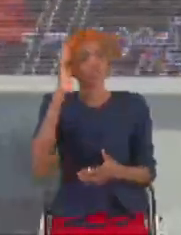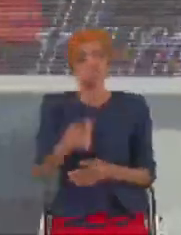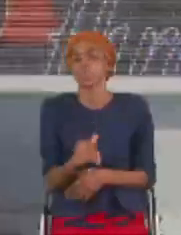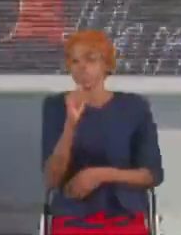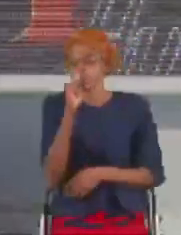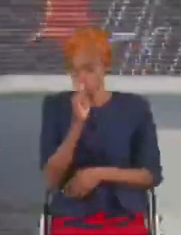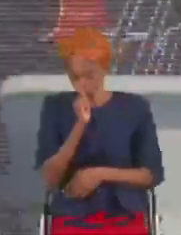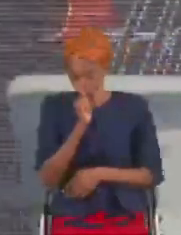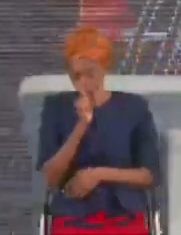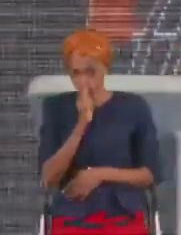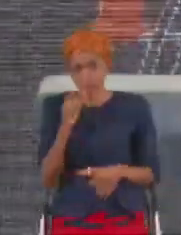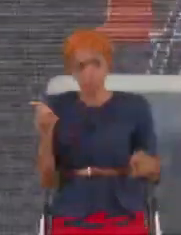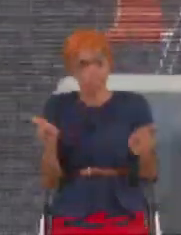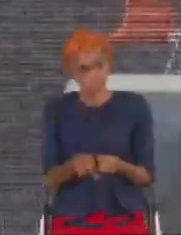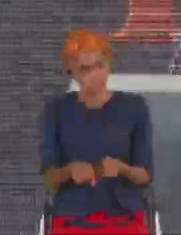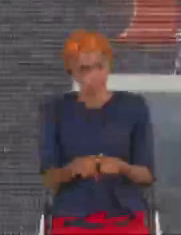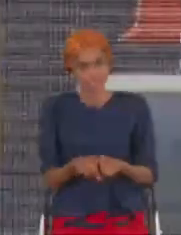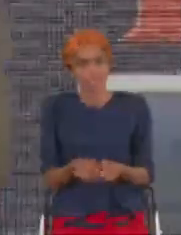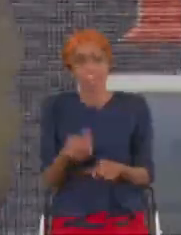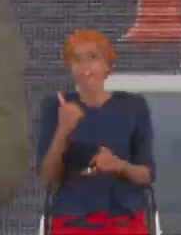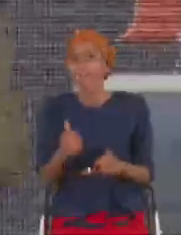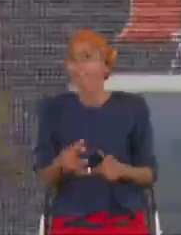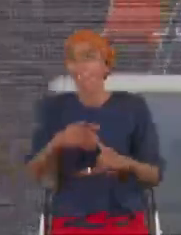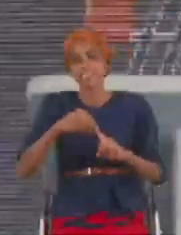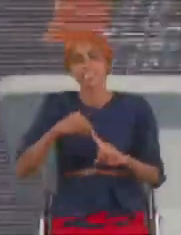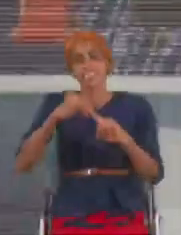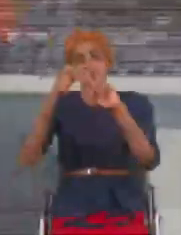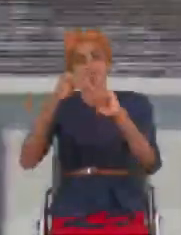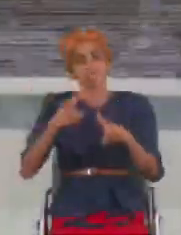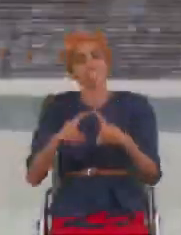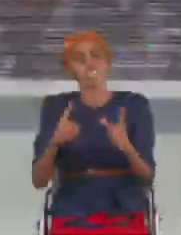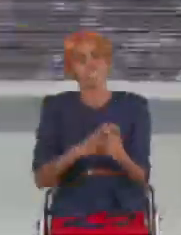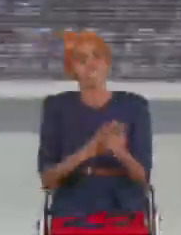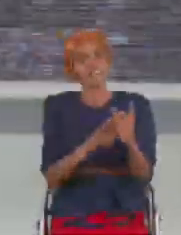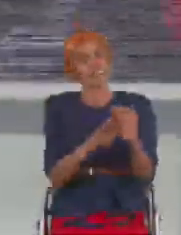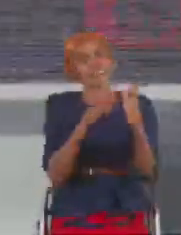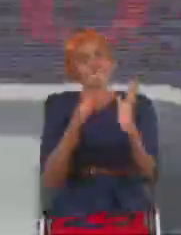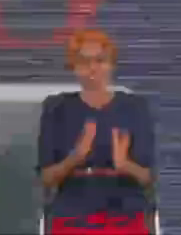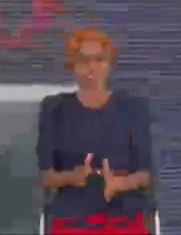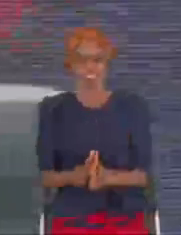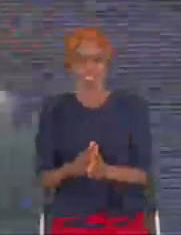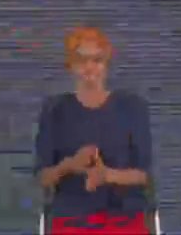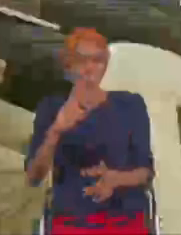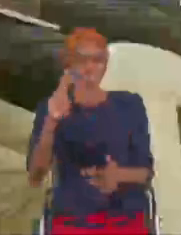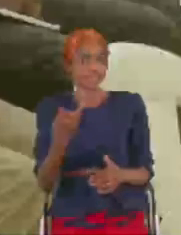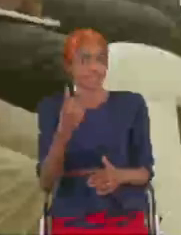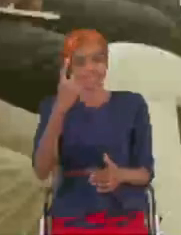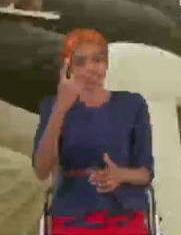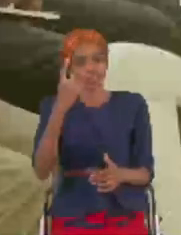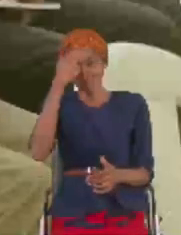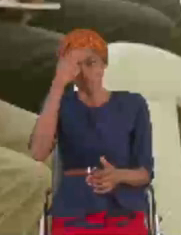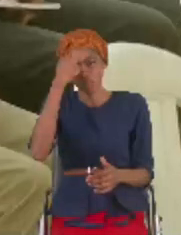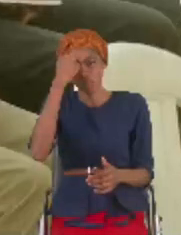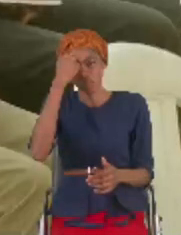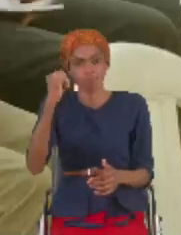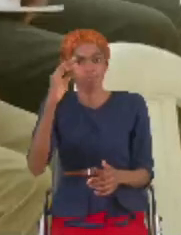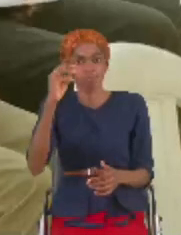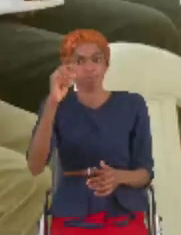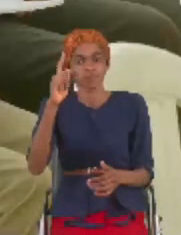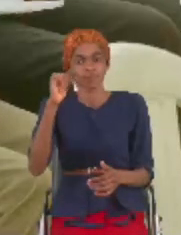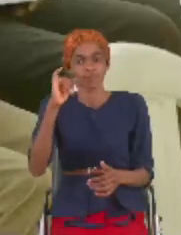persévérer comme un athlète distinguer un deuxième thimoté au chapitre premier verset